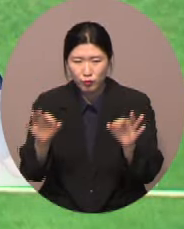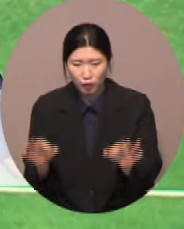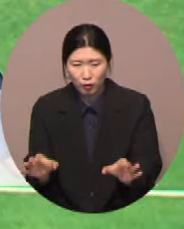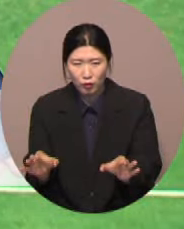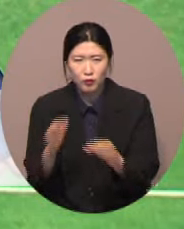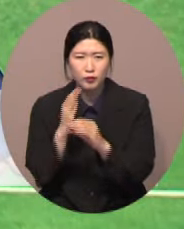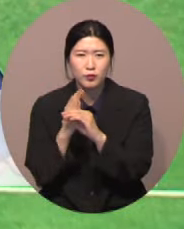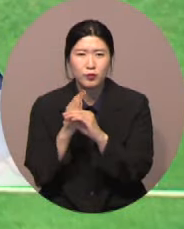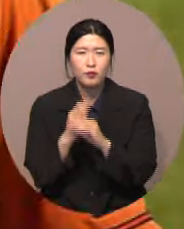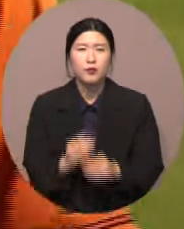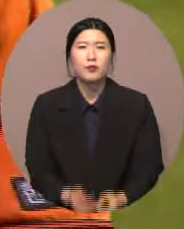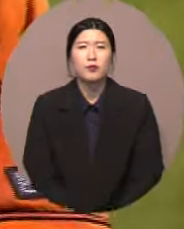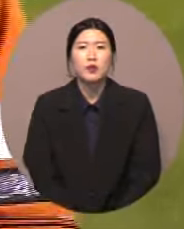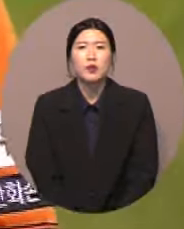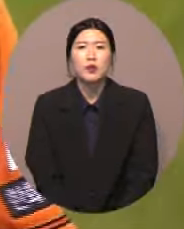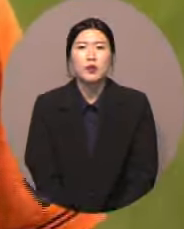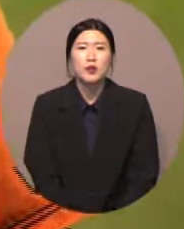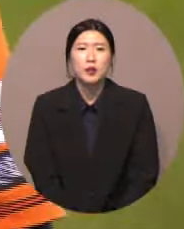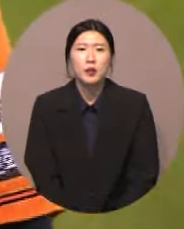이승섭 기자입니다.